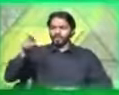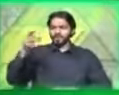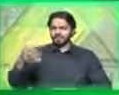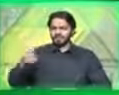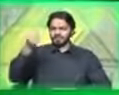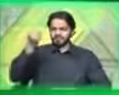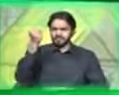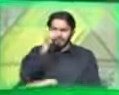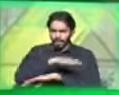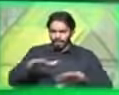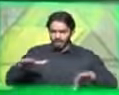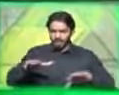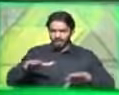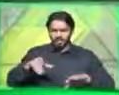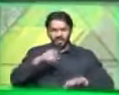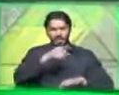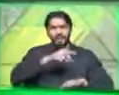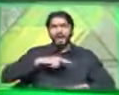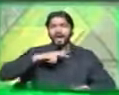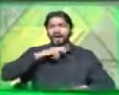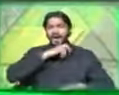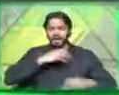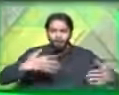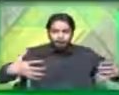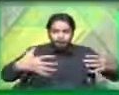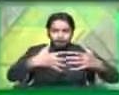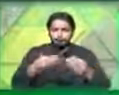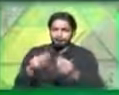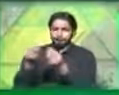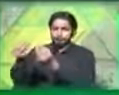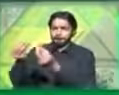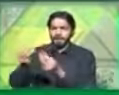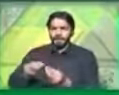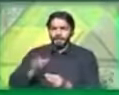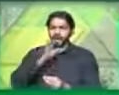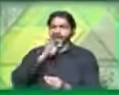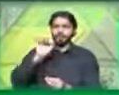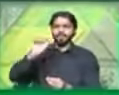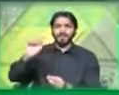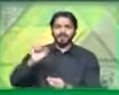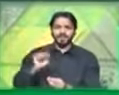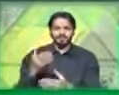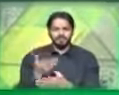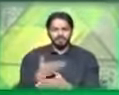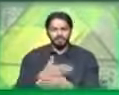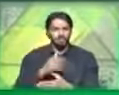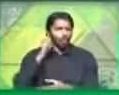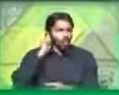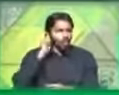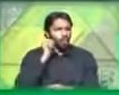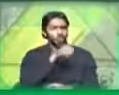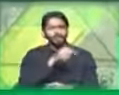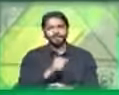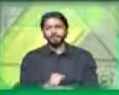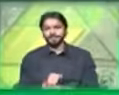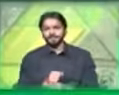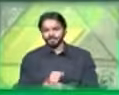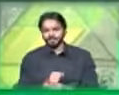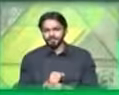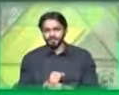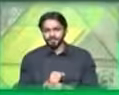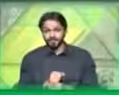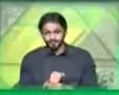من بستانه، من بستانه. تمام. فقال نبي الله سليمان: أو غير هذا يا نبي